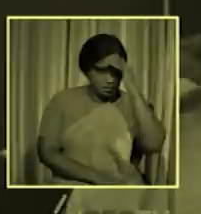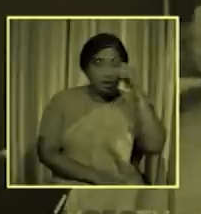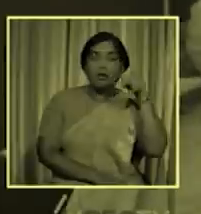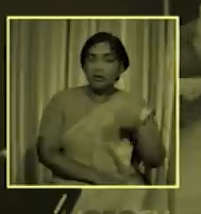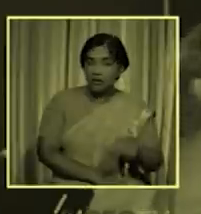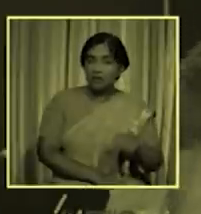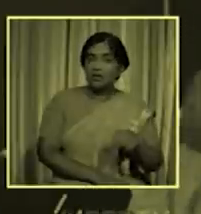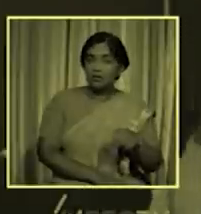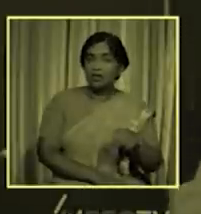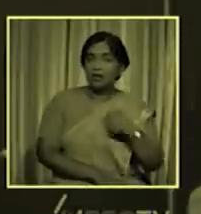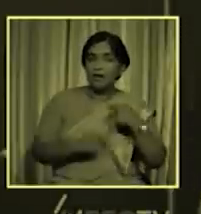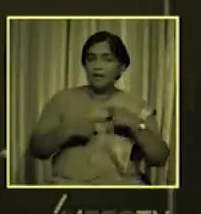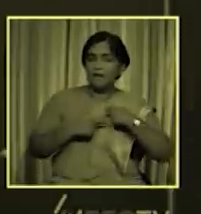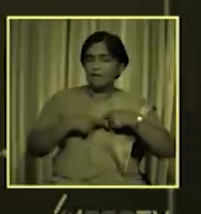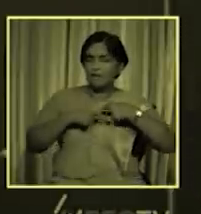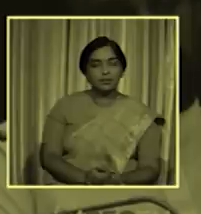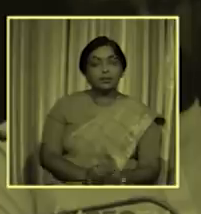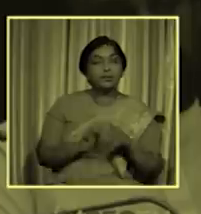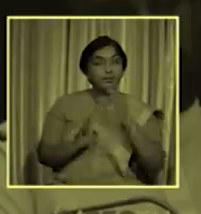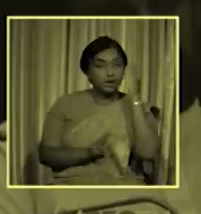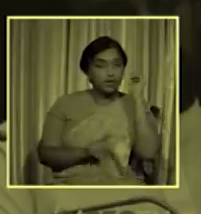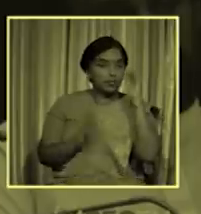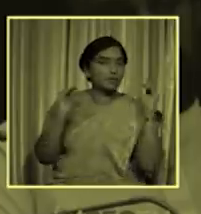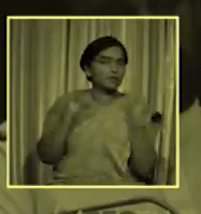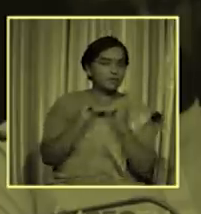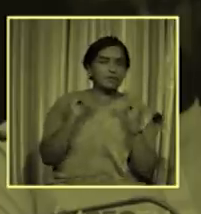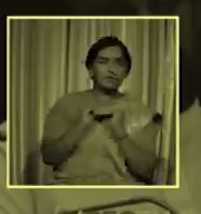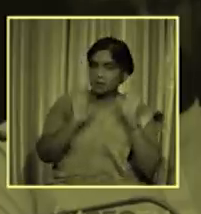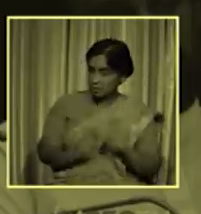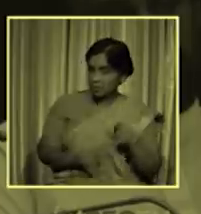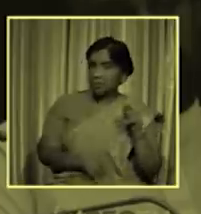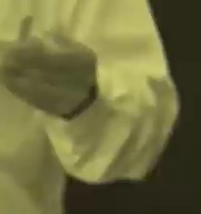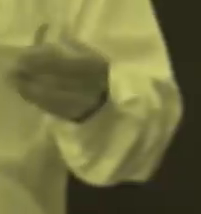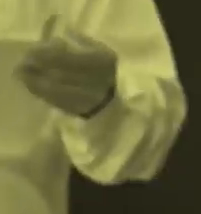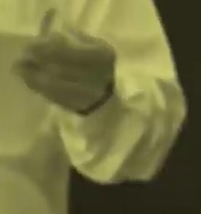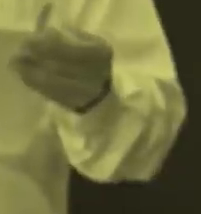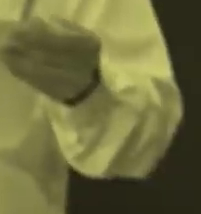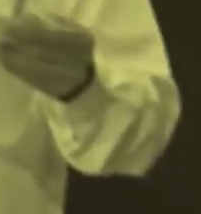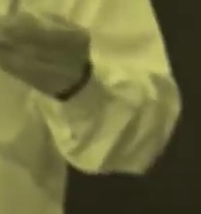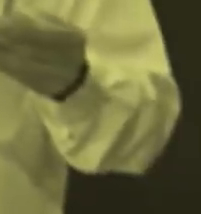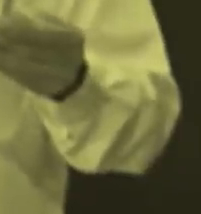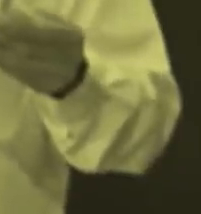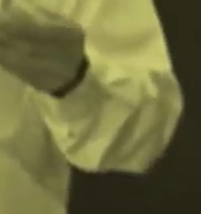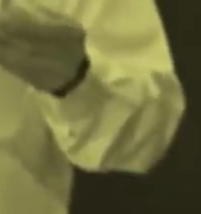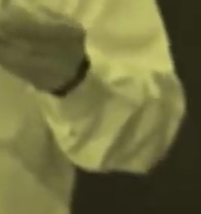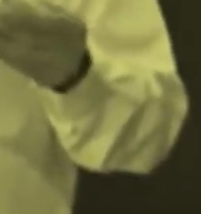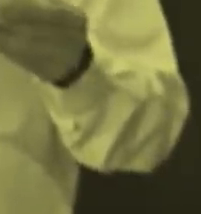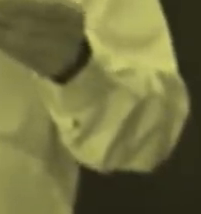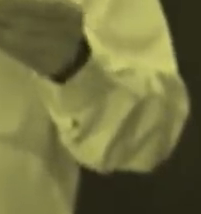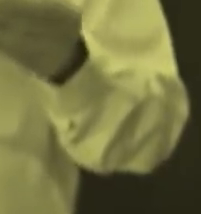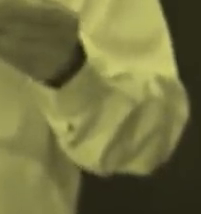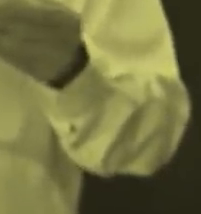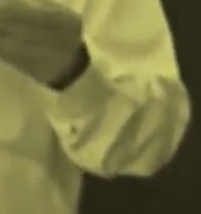ඊයේ පාර්ලිමේන්තුවේදී විමල් වීරවංශත් කවිරත්න නෝනත් කියපු විදිහට පැහැදිලි. ඒ බැසිල්. එහෙමත් නැත්නම්